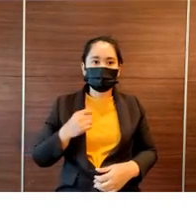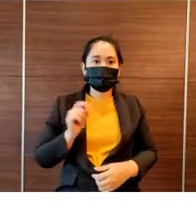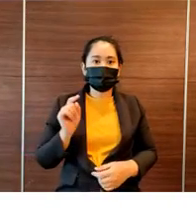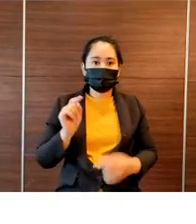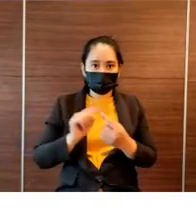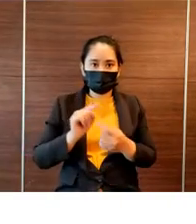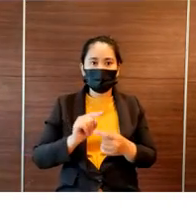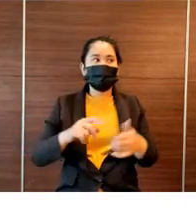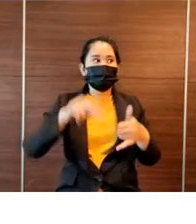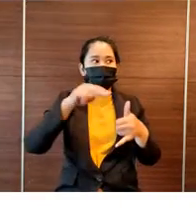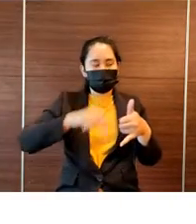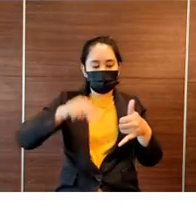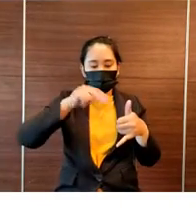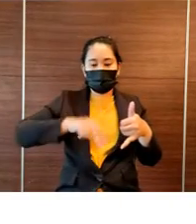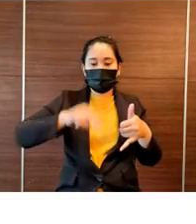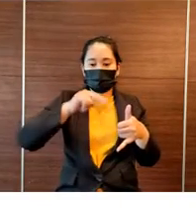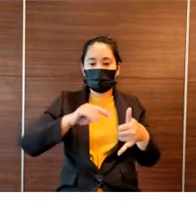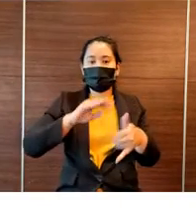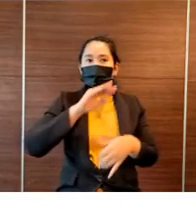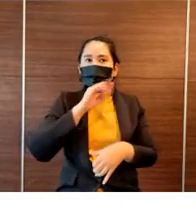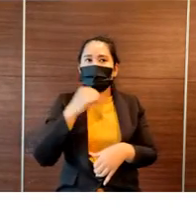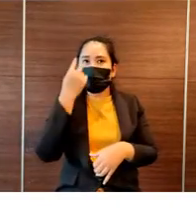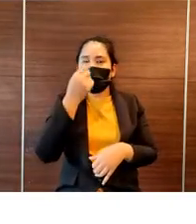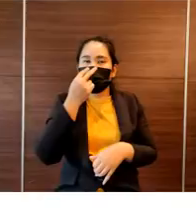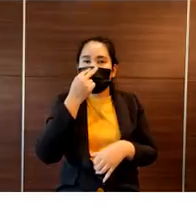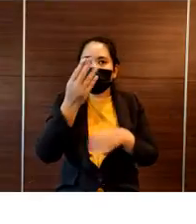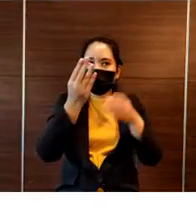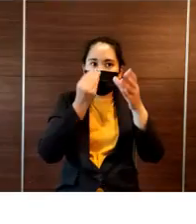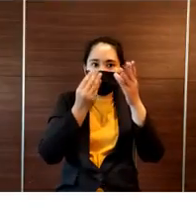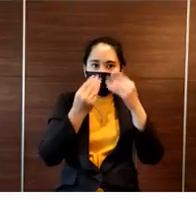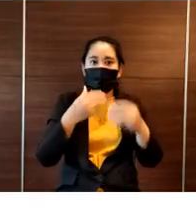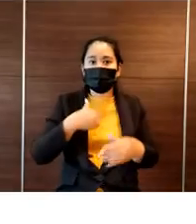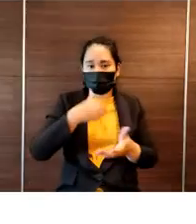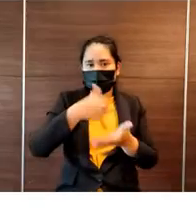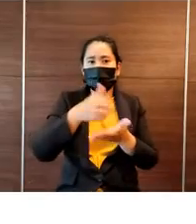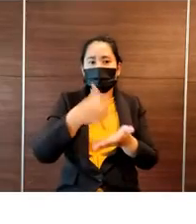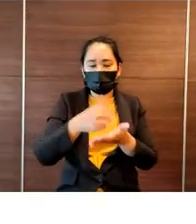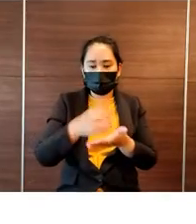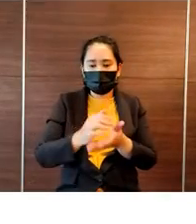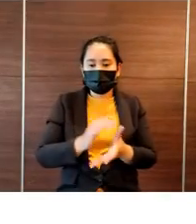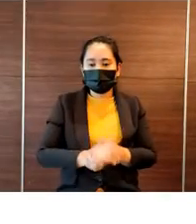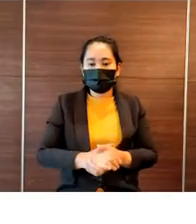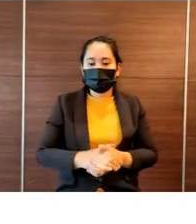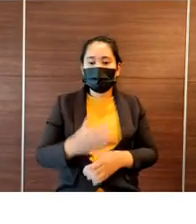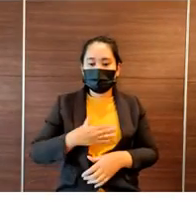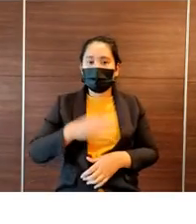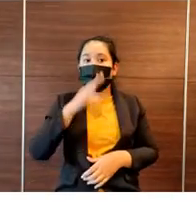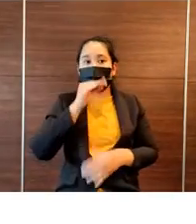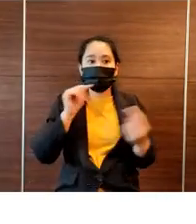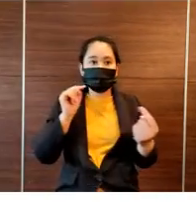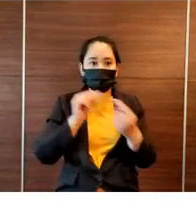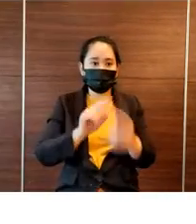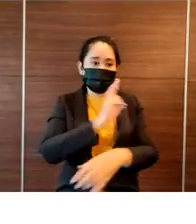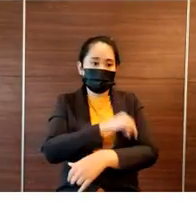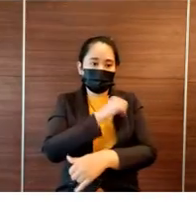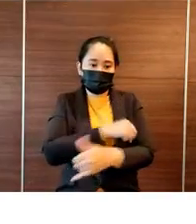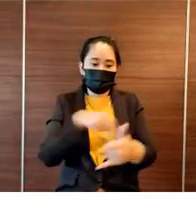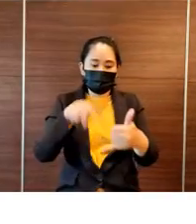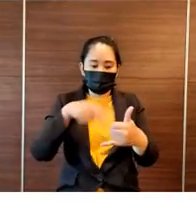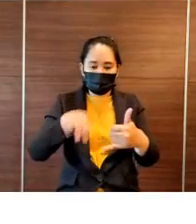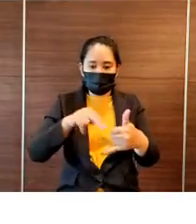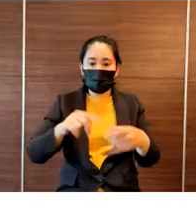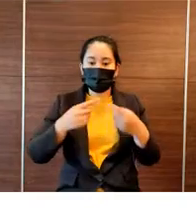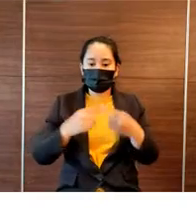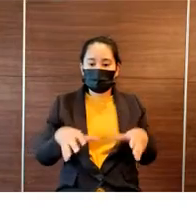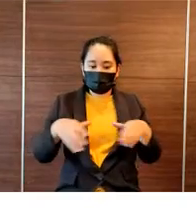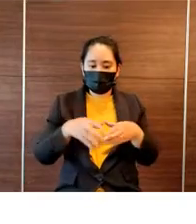ระบวนการรักษาดังนั้นถ้าใครที่ฟังและได้ยินเสียงนี้อยู่นะคะเขาจะขอบอกว่าถึงแม้เมียวจะพูดถึงเรื่องการรักษาให้ยุตินะแต่ฟ้า